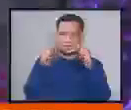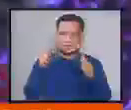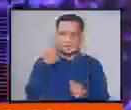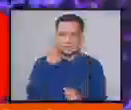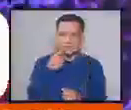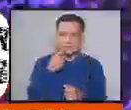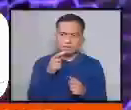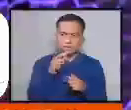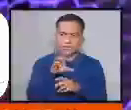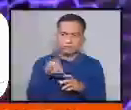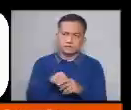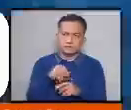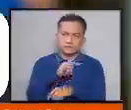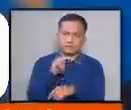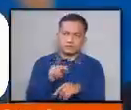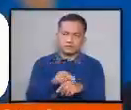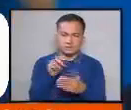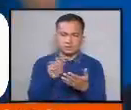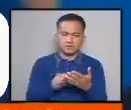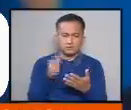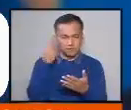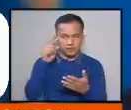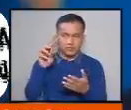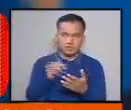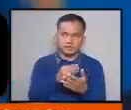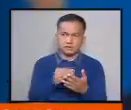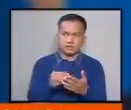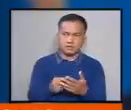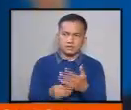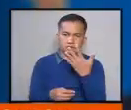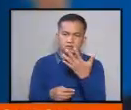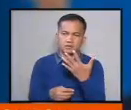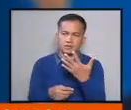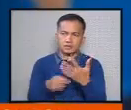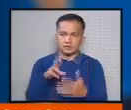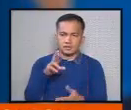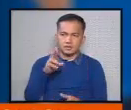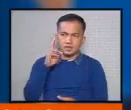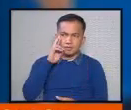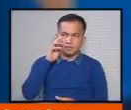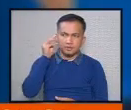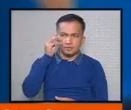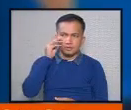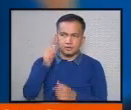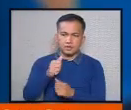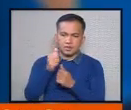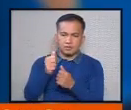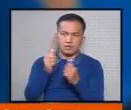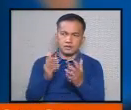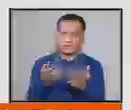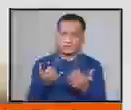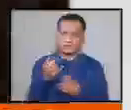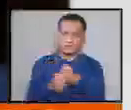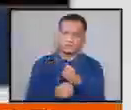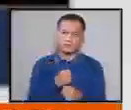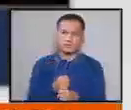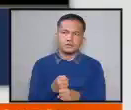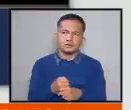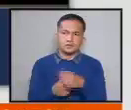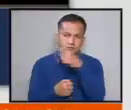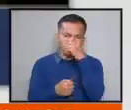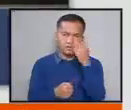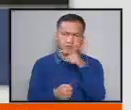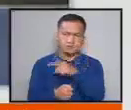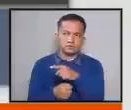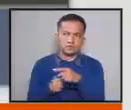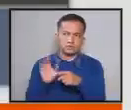na kanina na kabilang ang National Artist for Music sa 5 Ramon Magsaysay awardees ngayong taon.